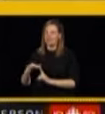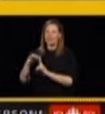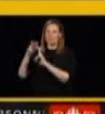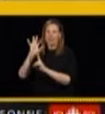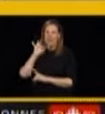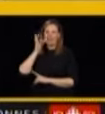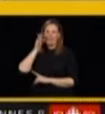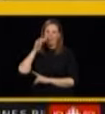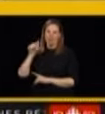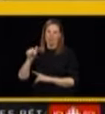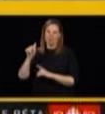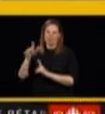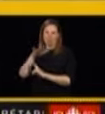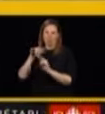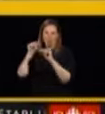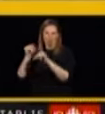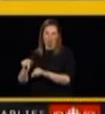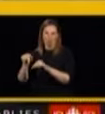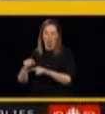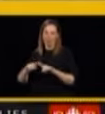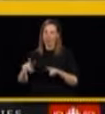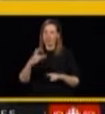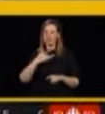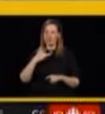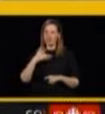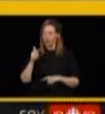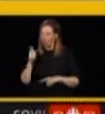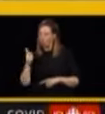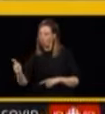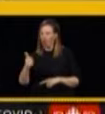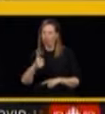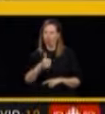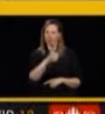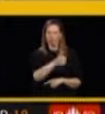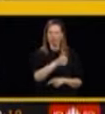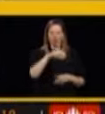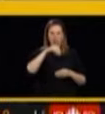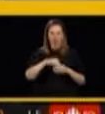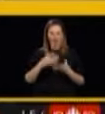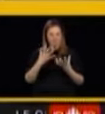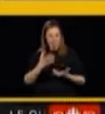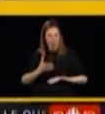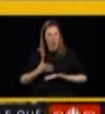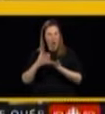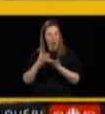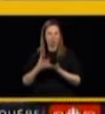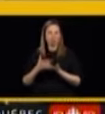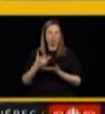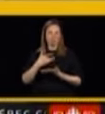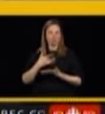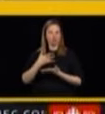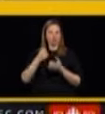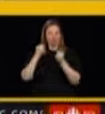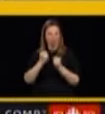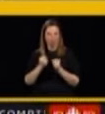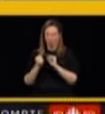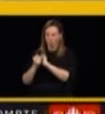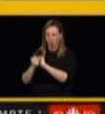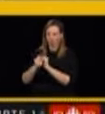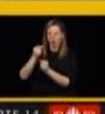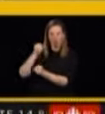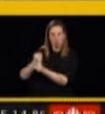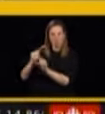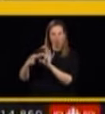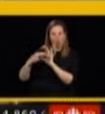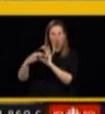je suis convaincu qu'avec la bonne foi, la bonne volonté de tous les Québécois, on est capable de faire travailler tous ces gens-là